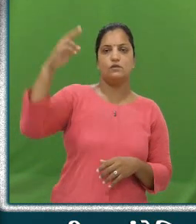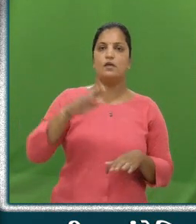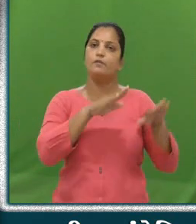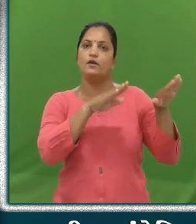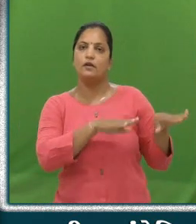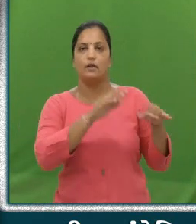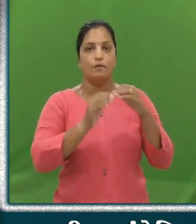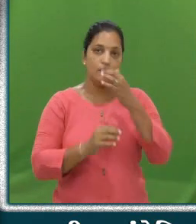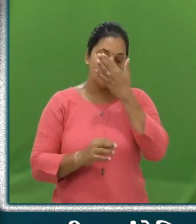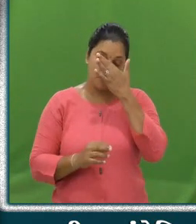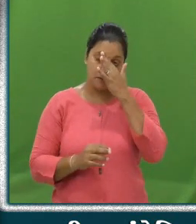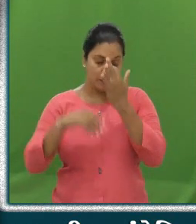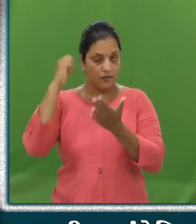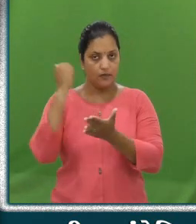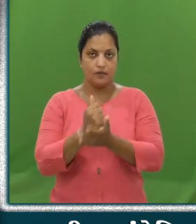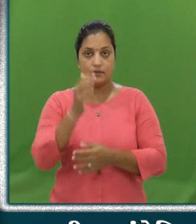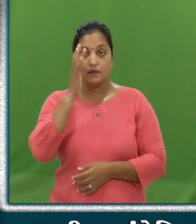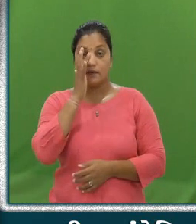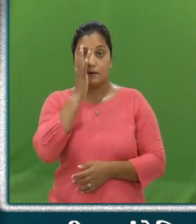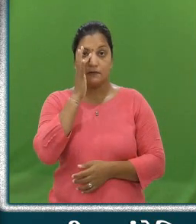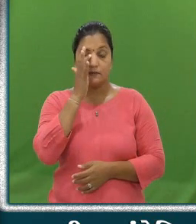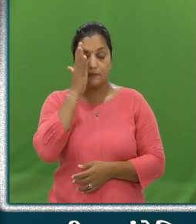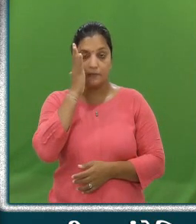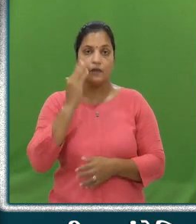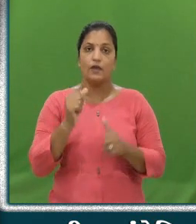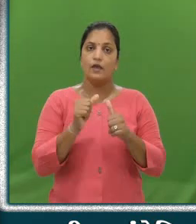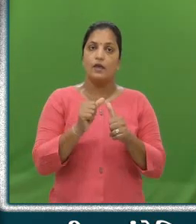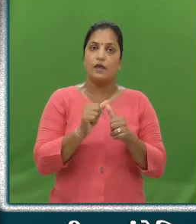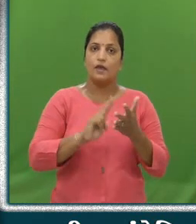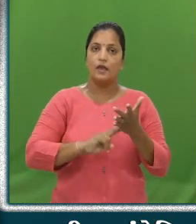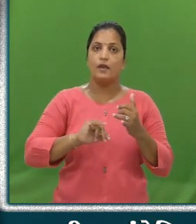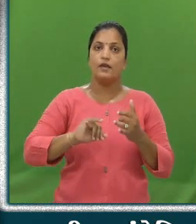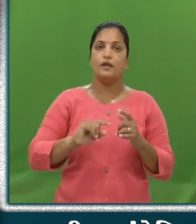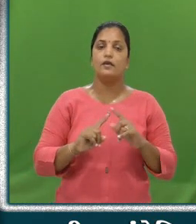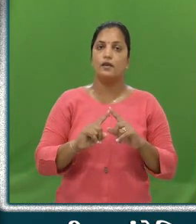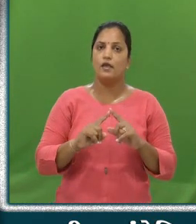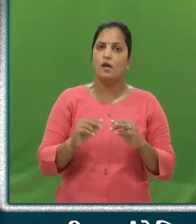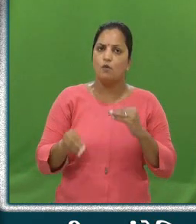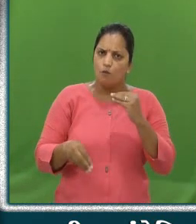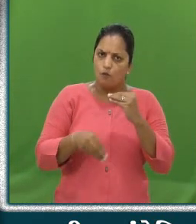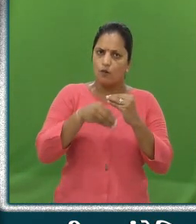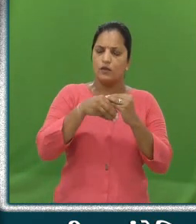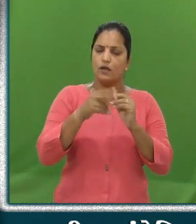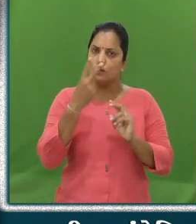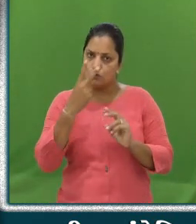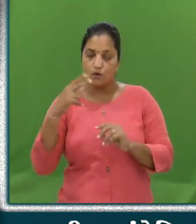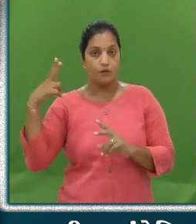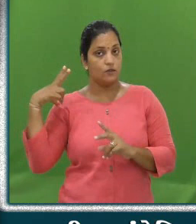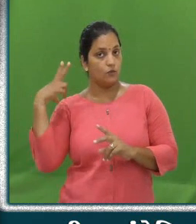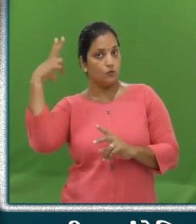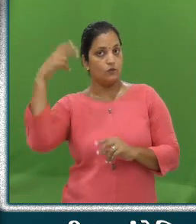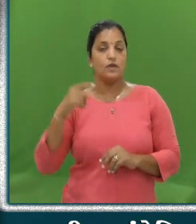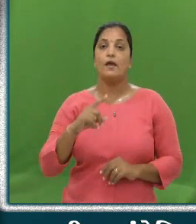તેઓની ઊંચાઈ નિર્ધારિત કરતી હોય છે જો અંતઃસ્ત્રાવનું જે પ્રમાણ વધુ જોવા મળે તો તેઓની વૃદ્ધિ વધુ જોવા મળતી હોય